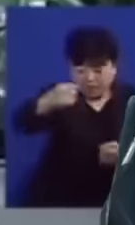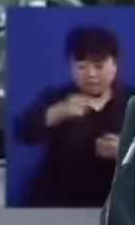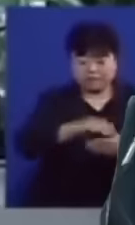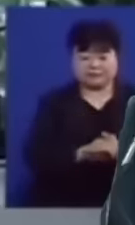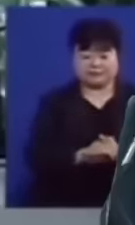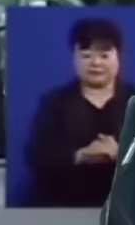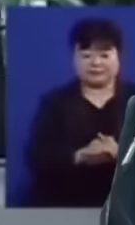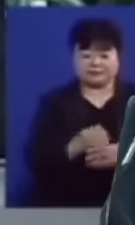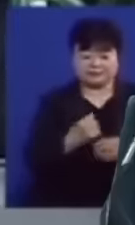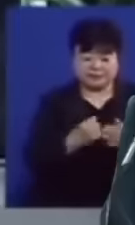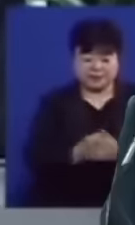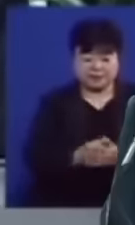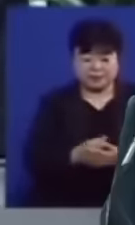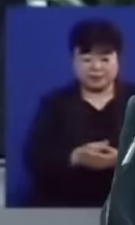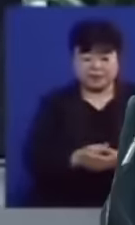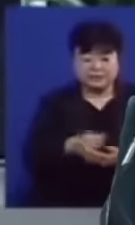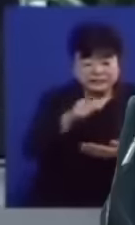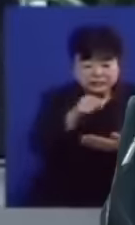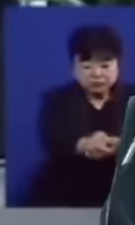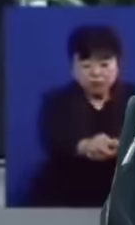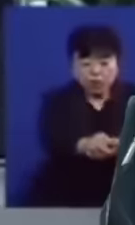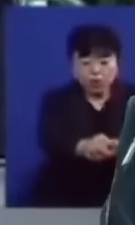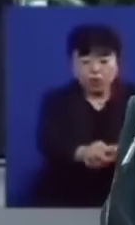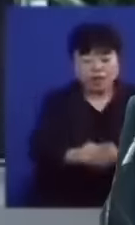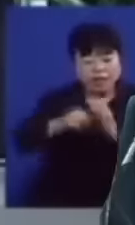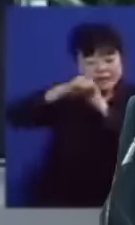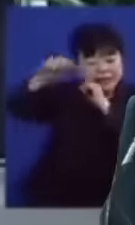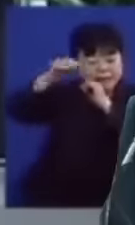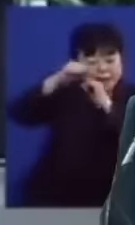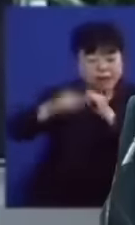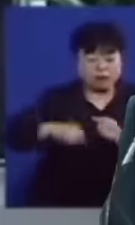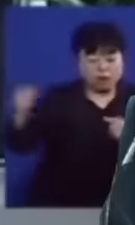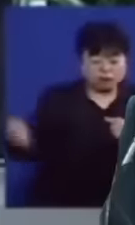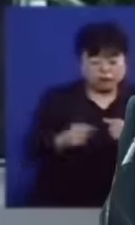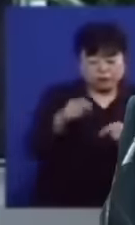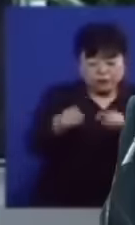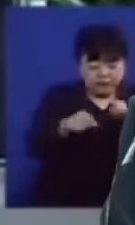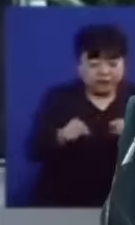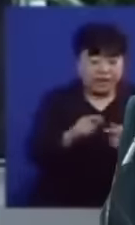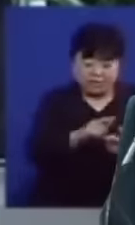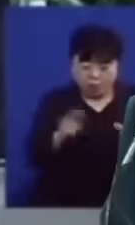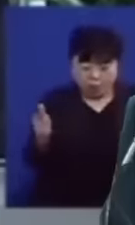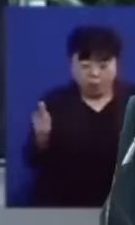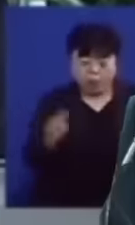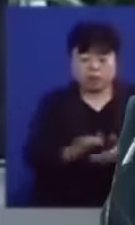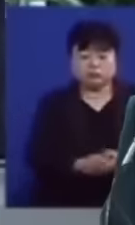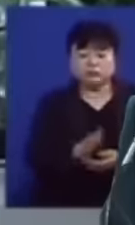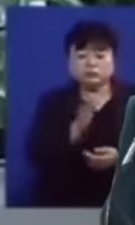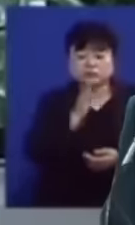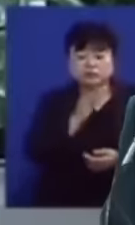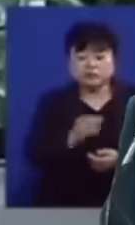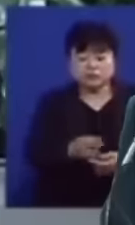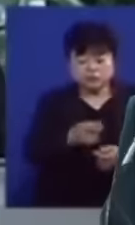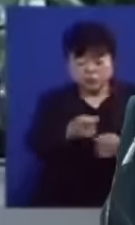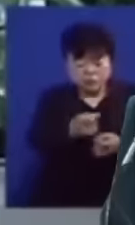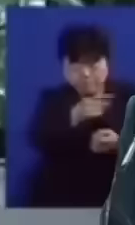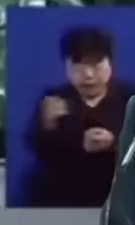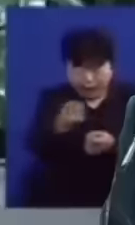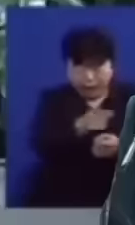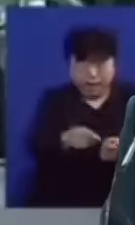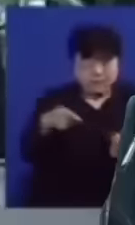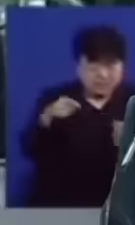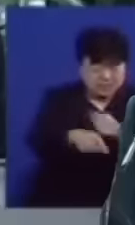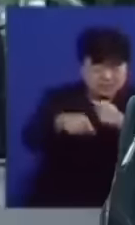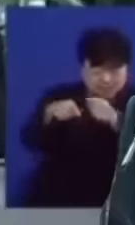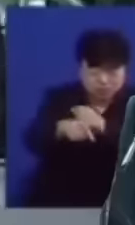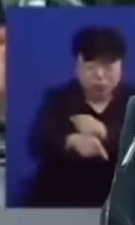빼앗나니라. 침노란 것은 나팔 불고 북치며 걸어가는 것이 침노가 아닌 것입니다. 총을 쏘고 창을 찌르고